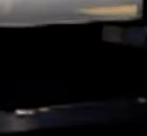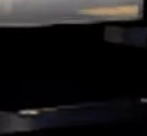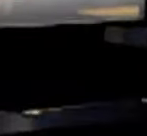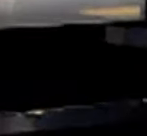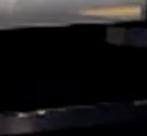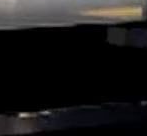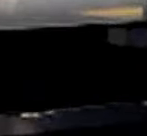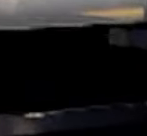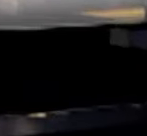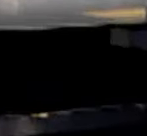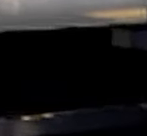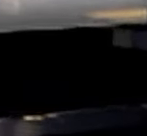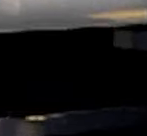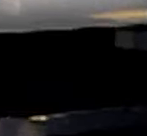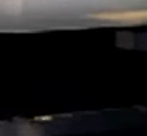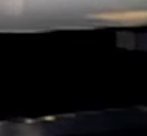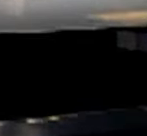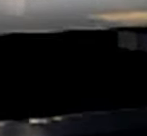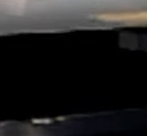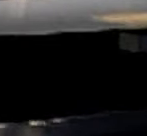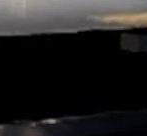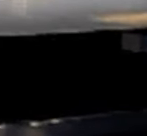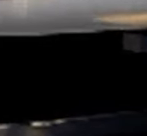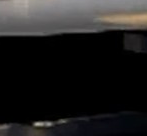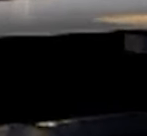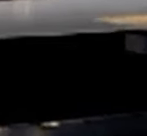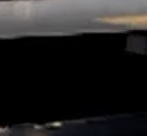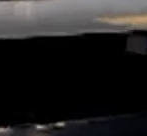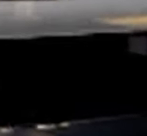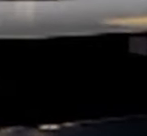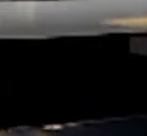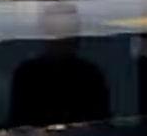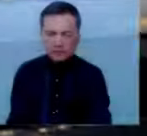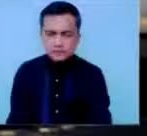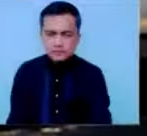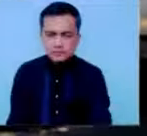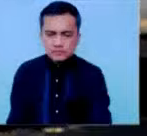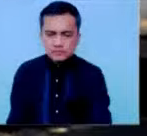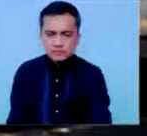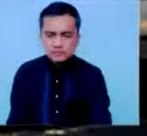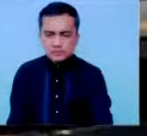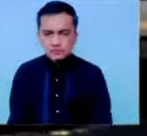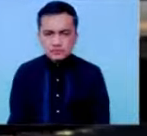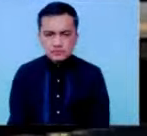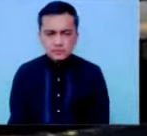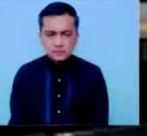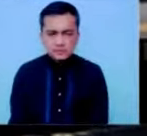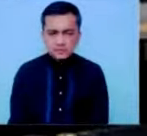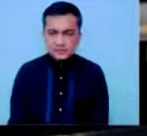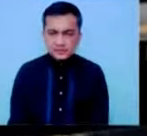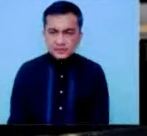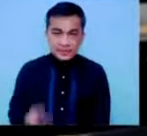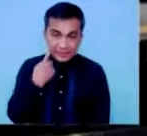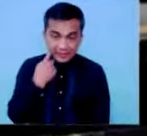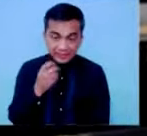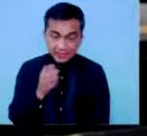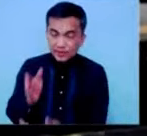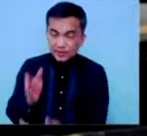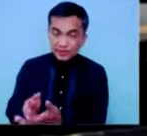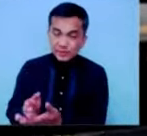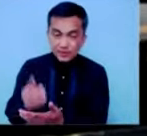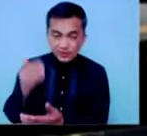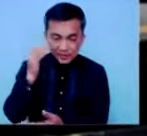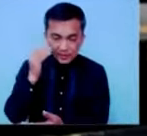Kailan ay tumungo ako sa Seoul, South Korea para makaranas ng K-drama feels. Alam nyo kasi,